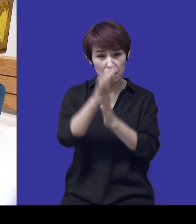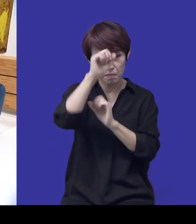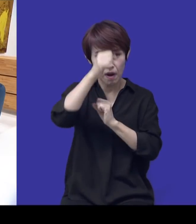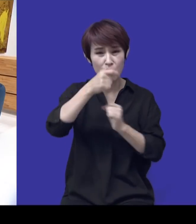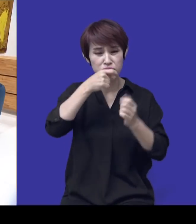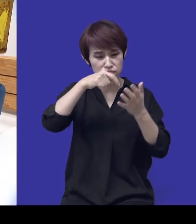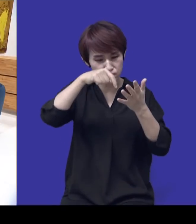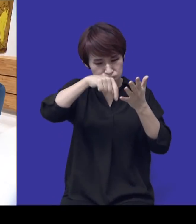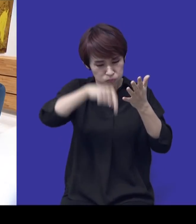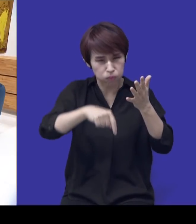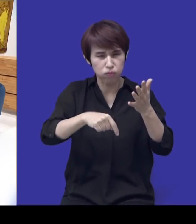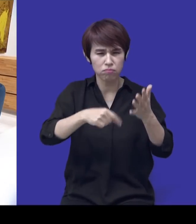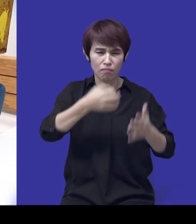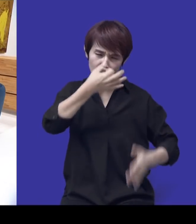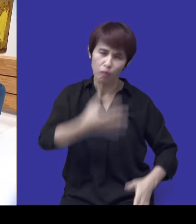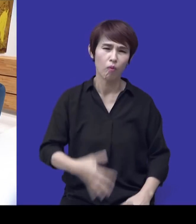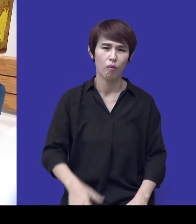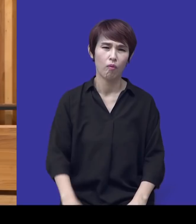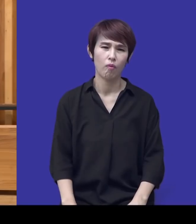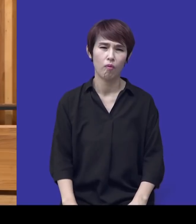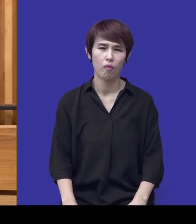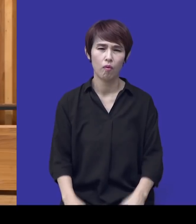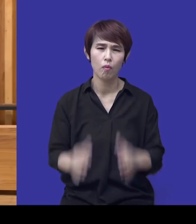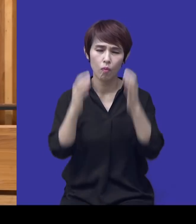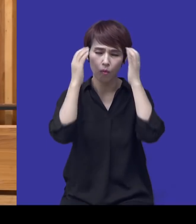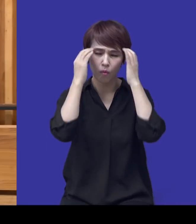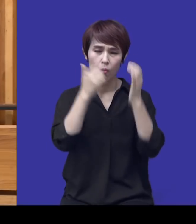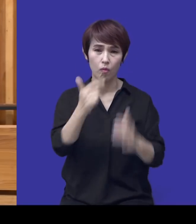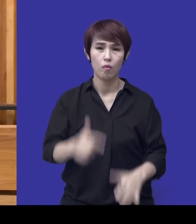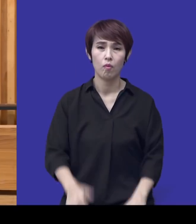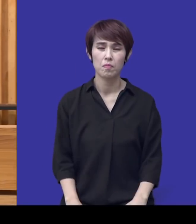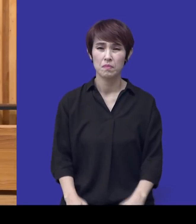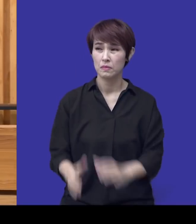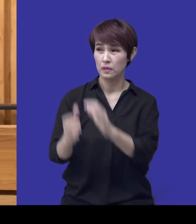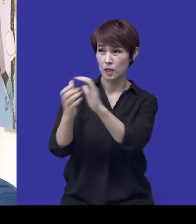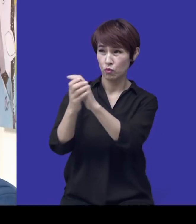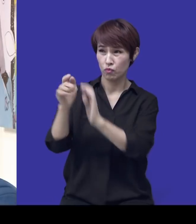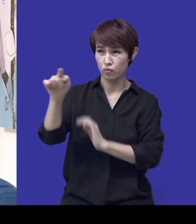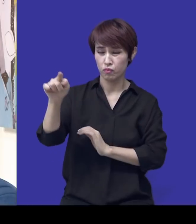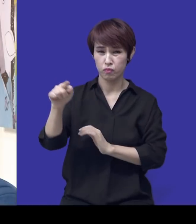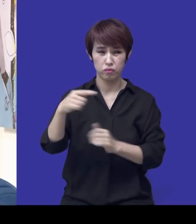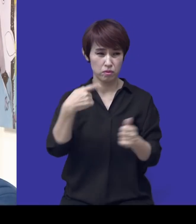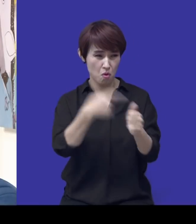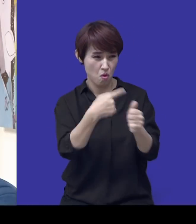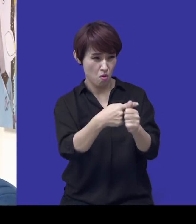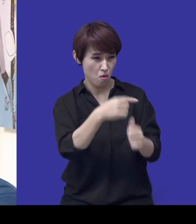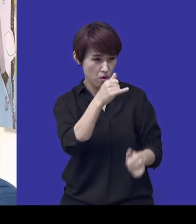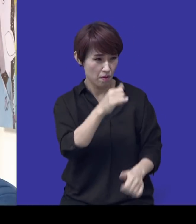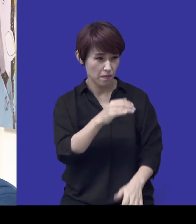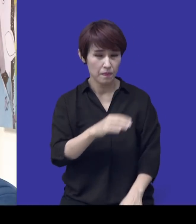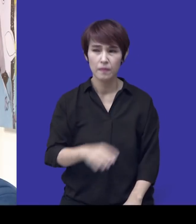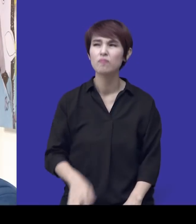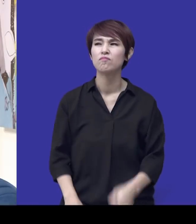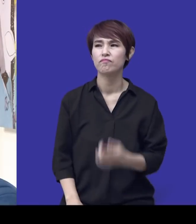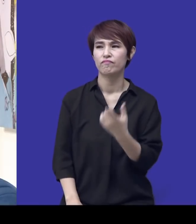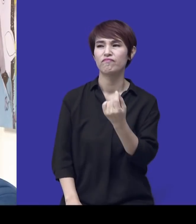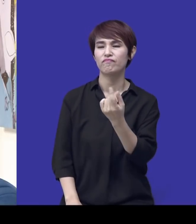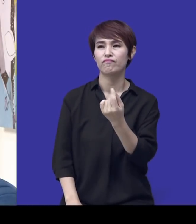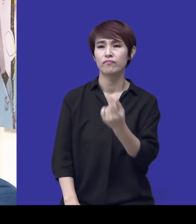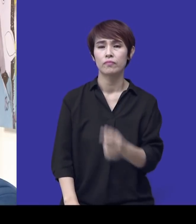양말도 계속 젖고 그렇겠네요. 그렇게. 네. 그럼 친구들 사이에서도 좀 놀림도 당했겠네요. 네, 뭐